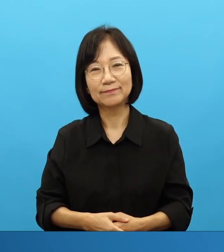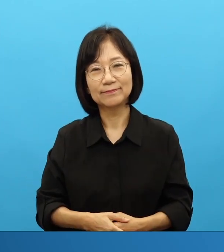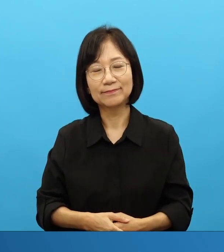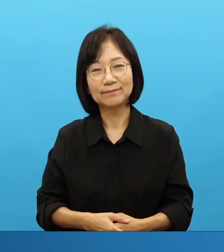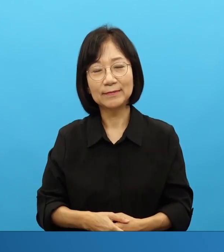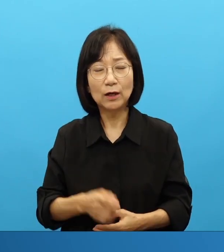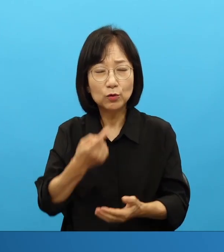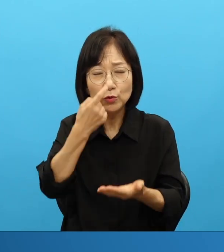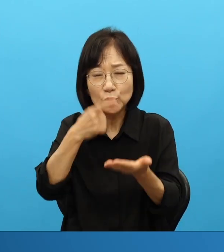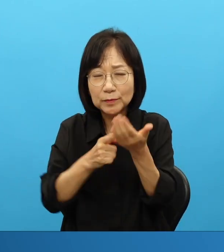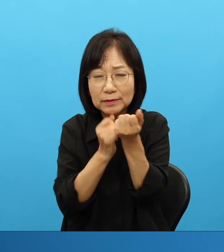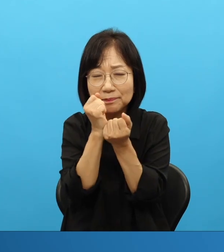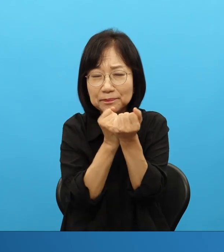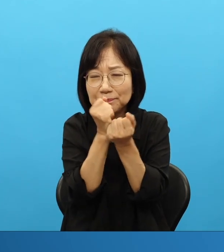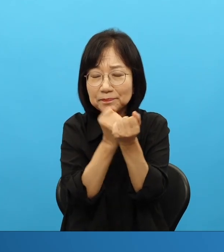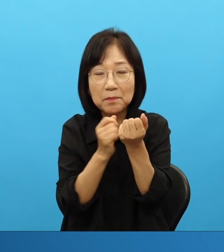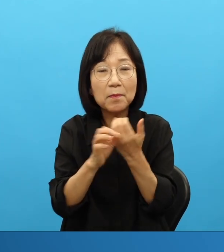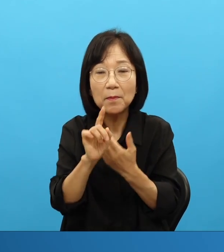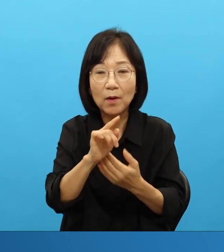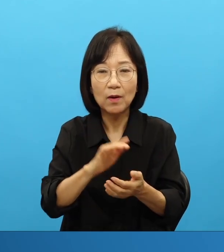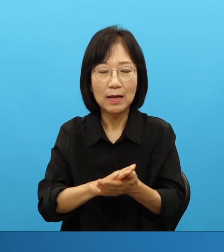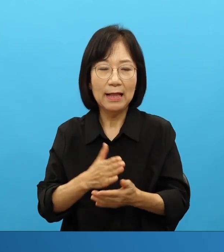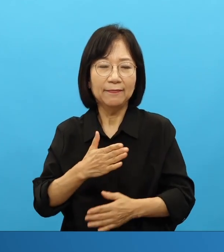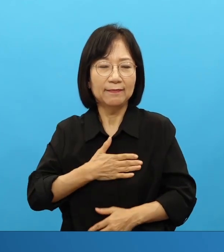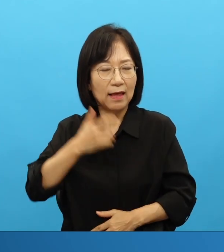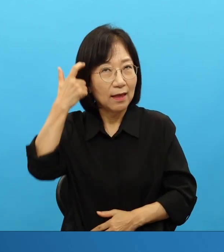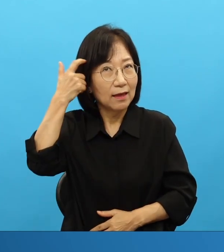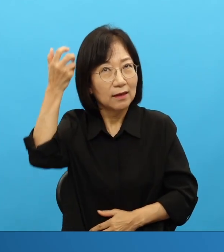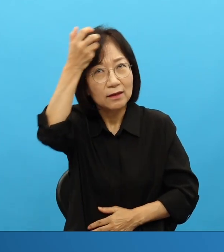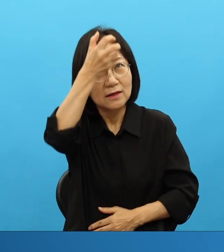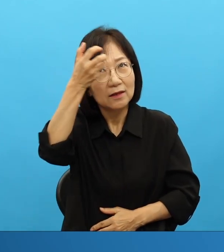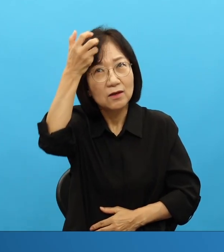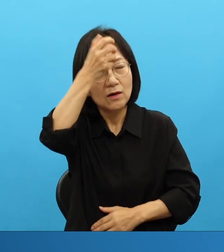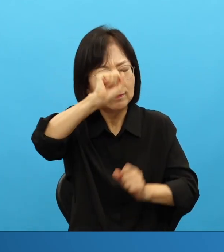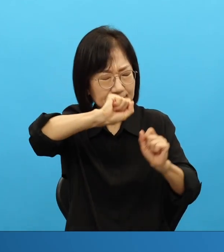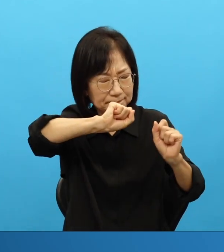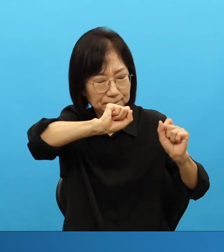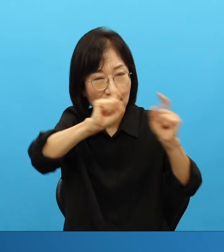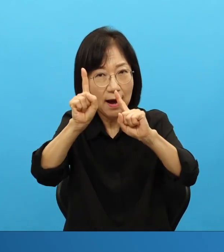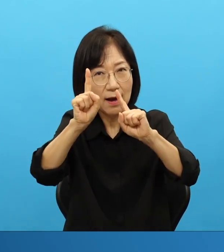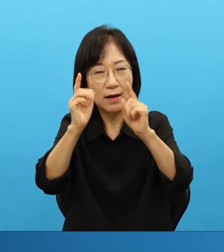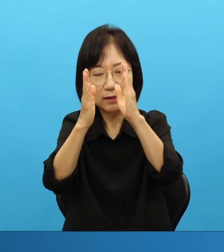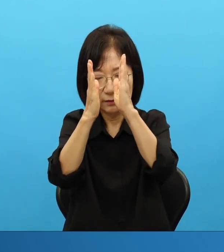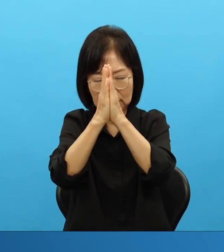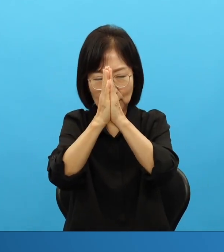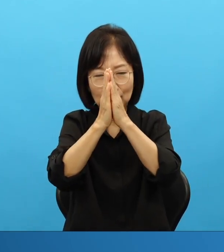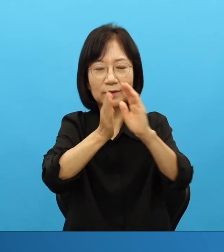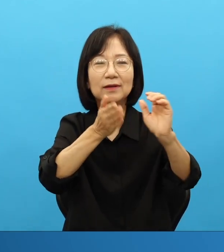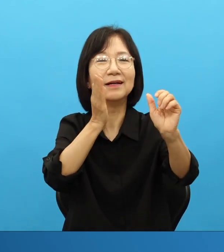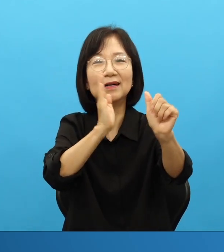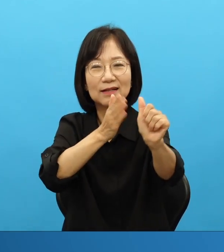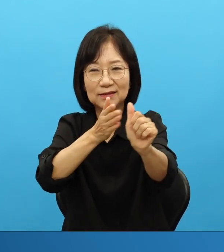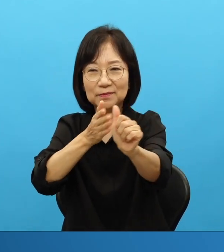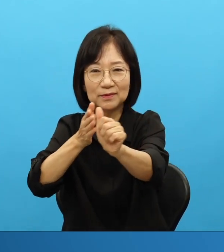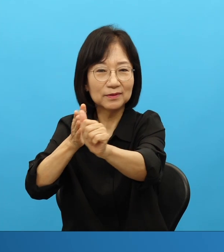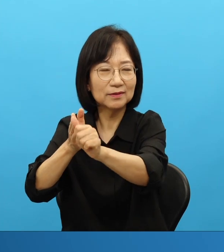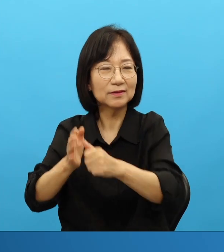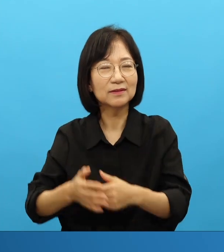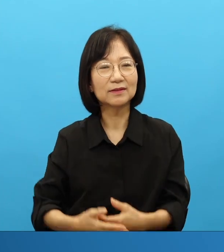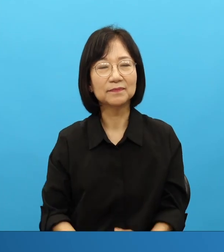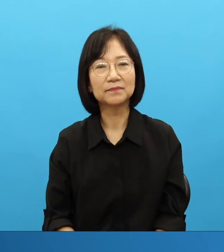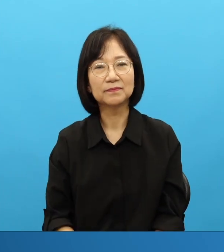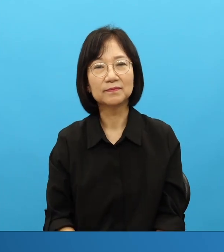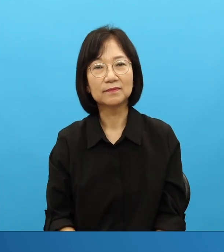나의 영을 살리는 기도를 해라. In other words, simply put, just pray the prayer that restores your 하셔야 soul. 됩니다. You need to do